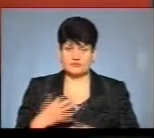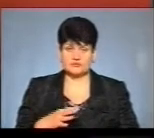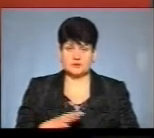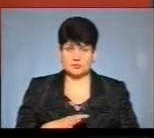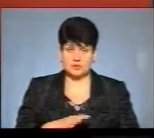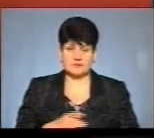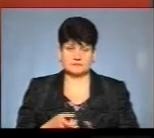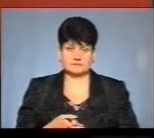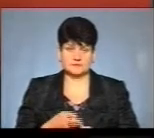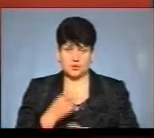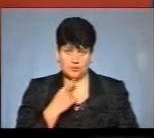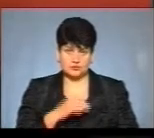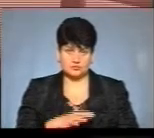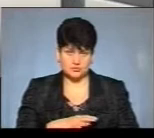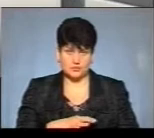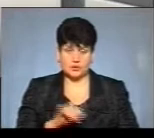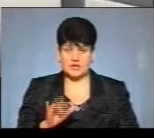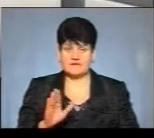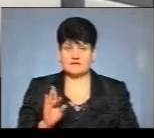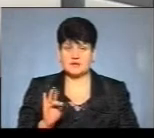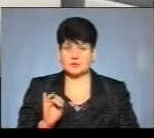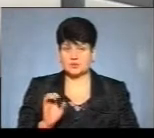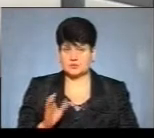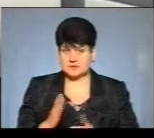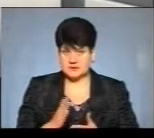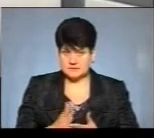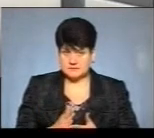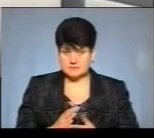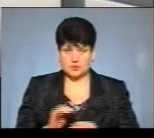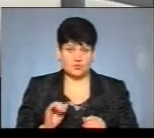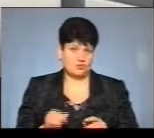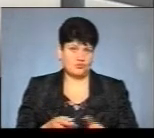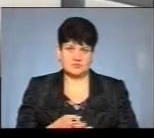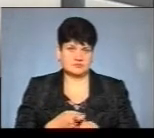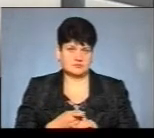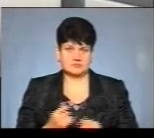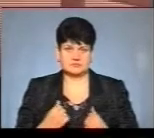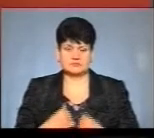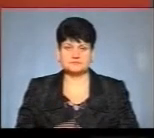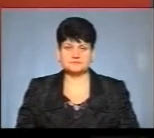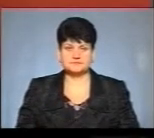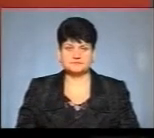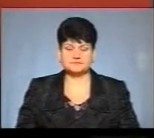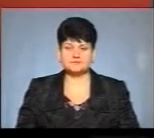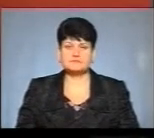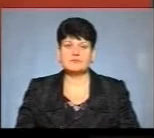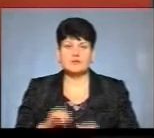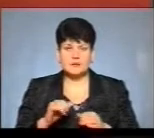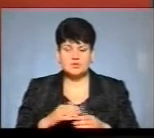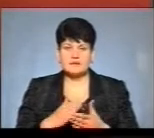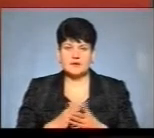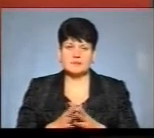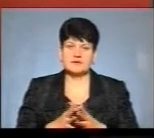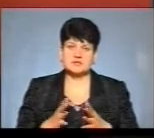був контакт з кров'ю, і в неї був вірус імунодефіциту, то можна інфікуватись. Тобто ймовірність є, але все ж таки